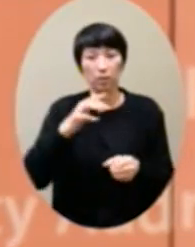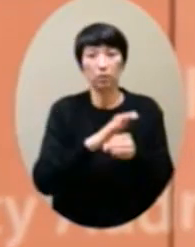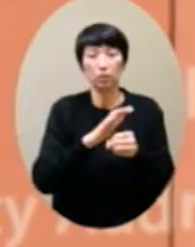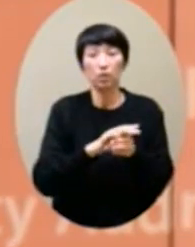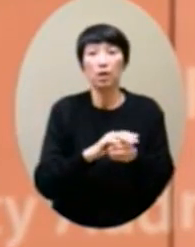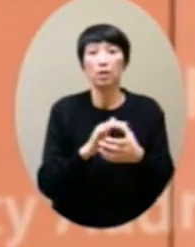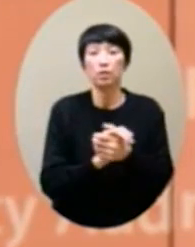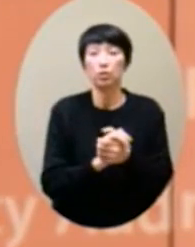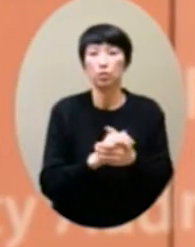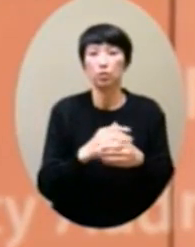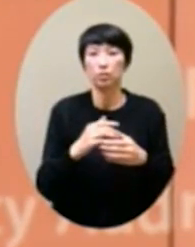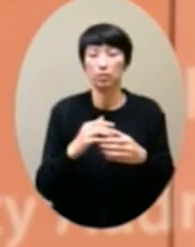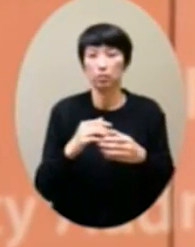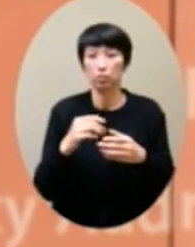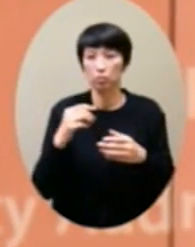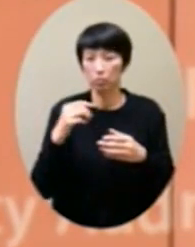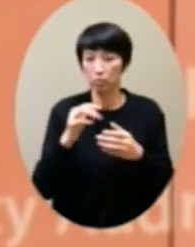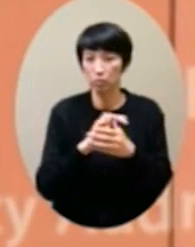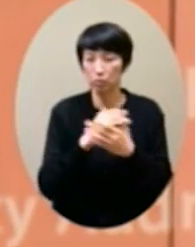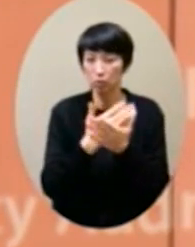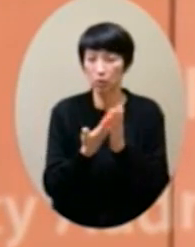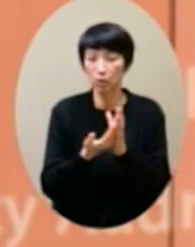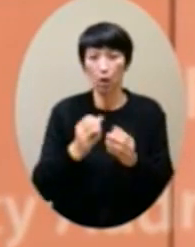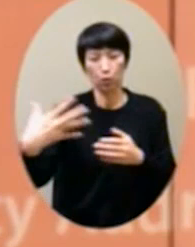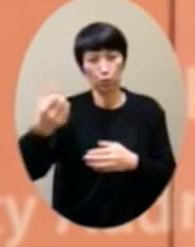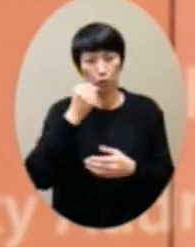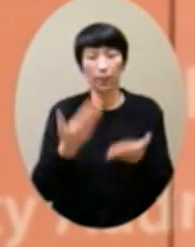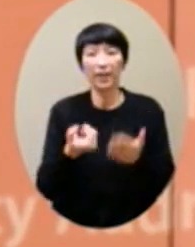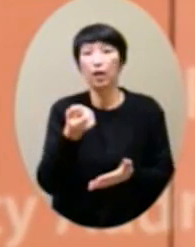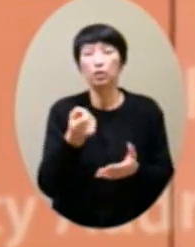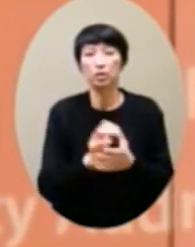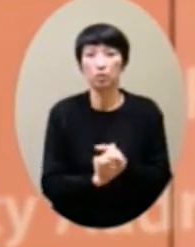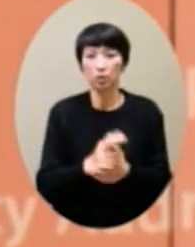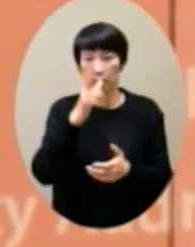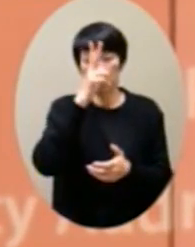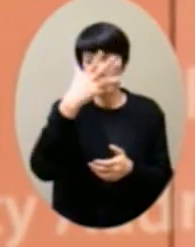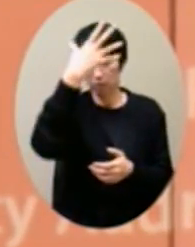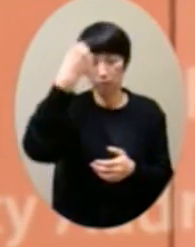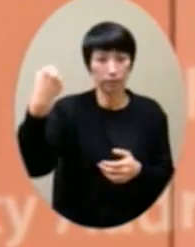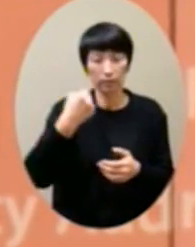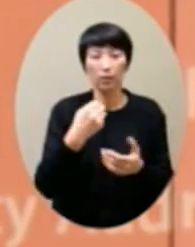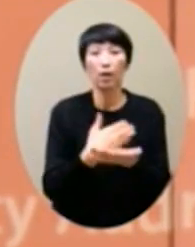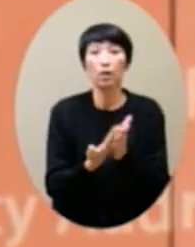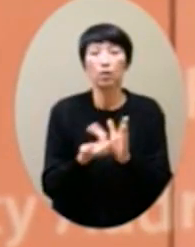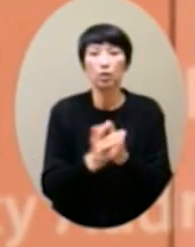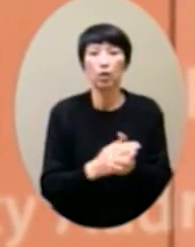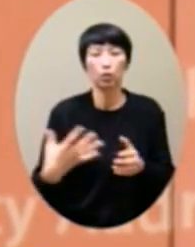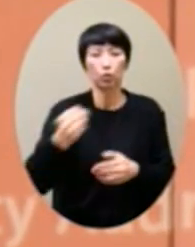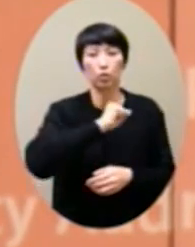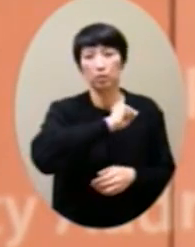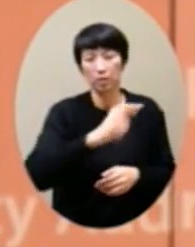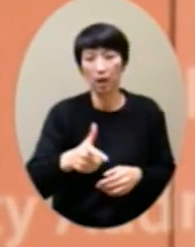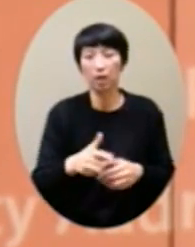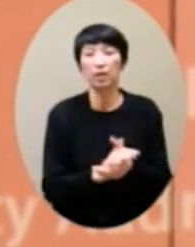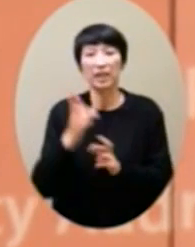力係細過行政長官好多嘅。行政長官點解有比外國嘅市長嘅權力大呢？咁因